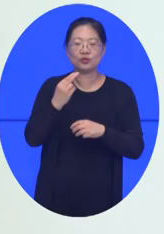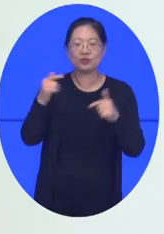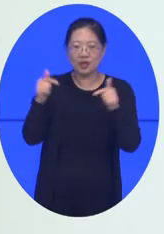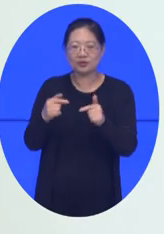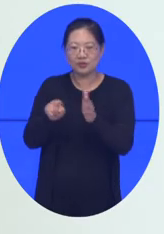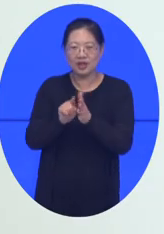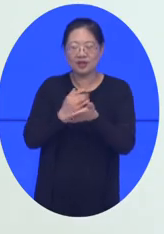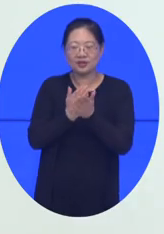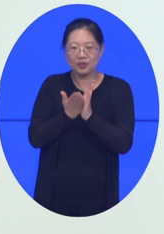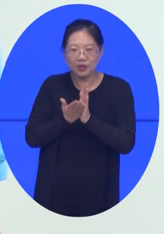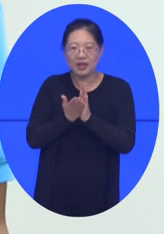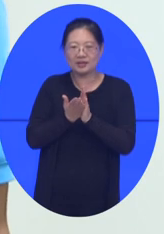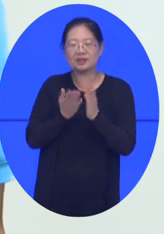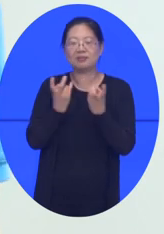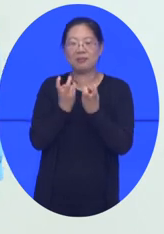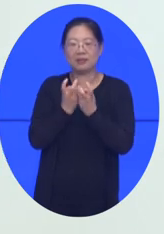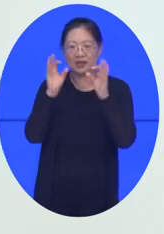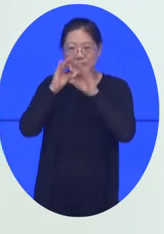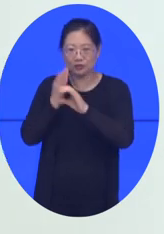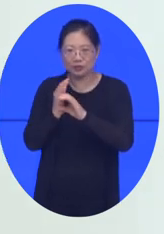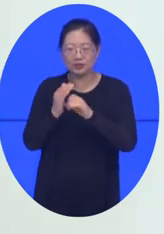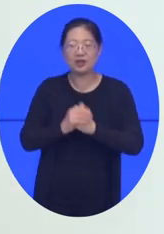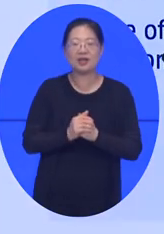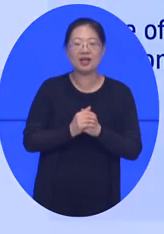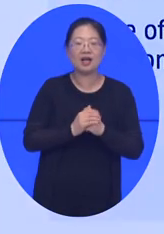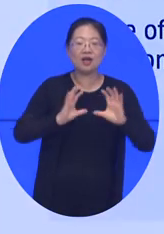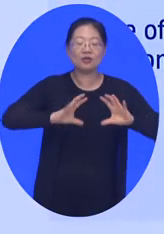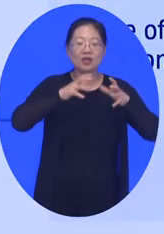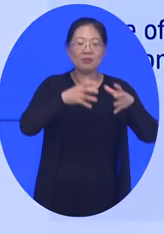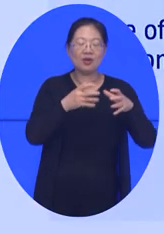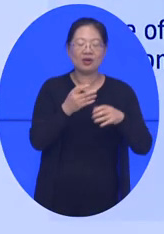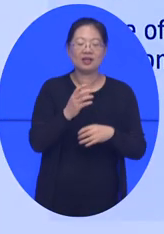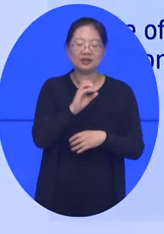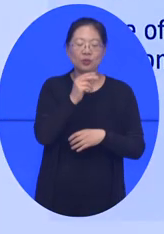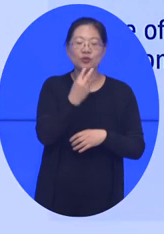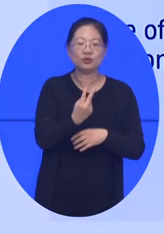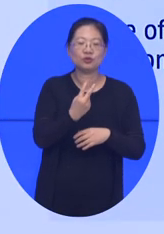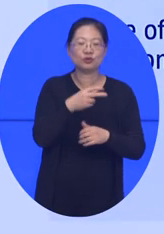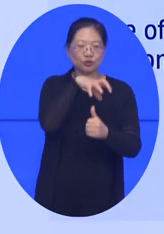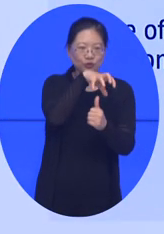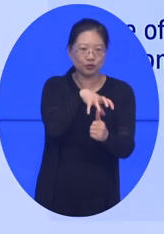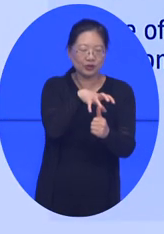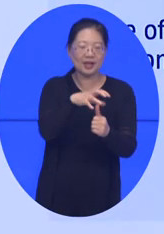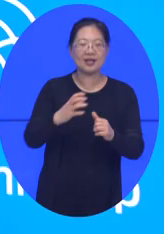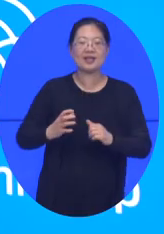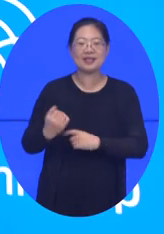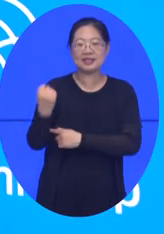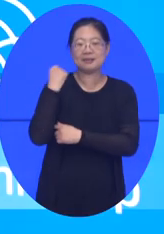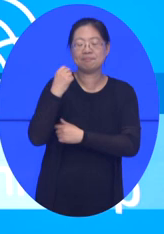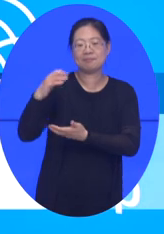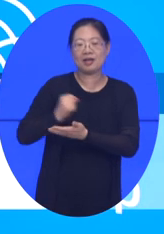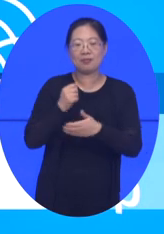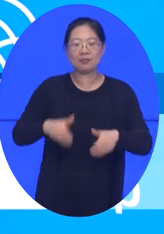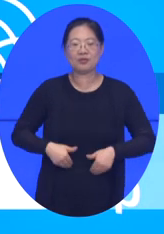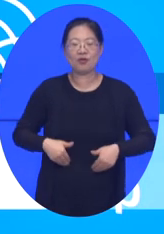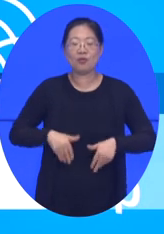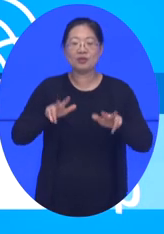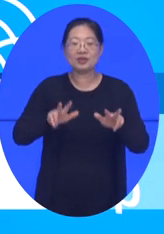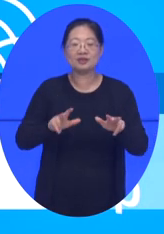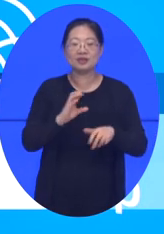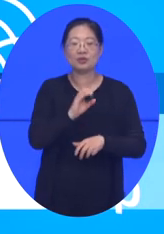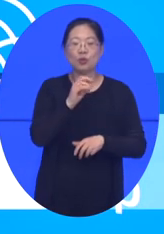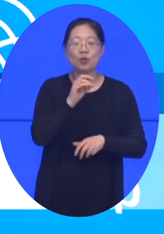찾아 움직이고 있습니다. 글로벌 탄소 규제로부터 경쟁력을 갖춰야 하기 때문입니다. 당장 지금